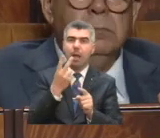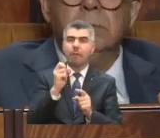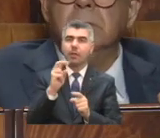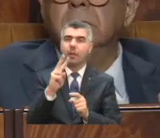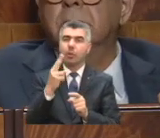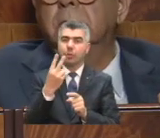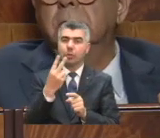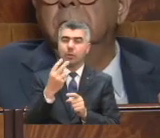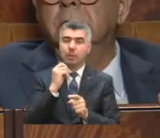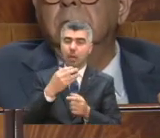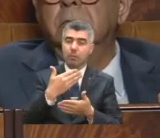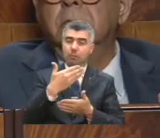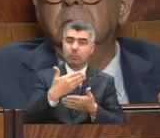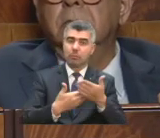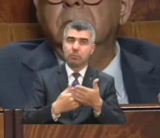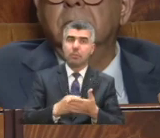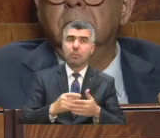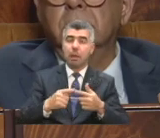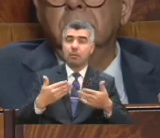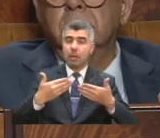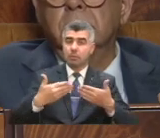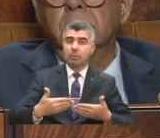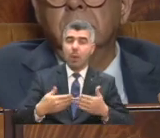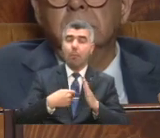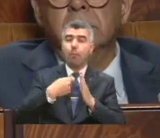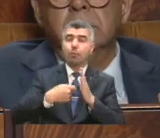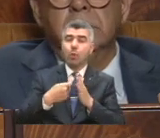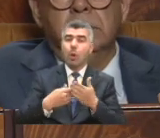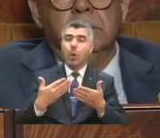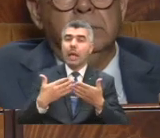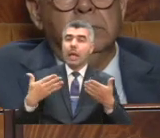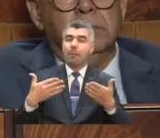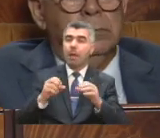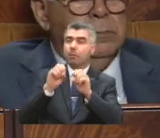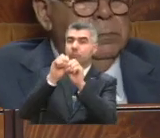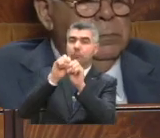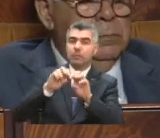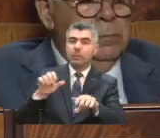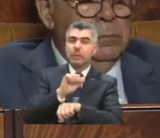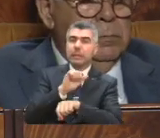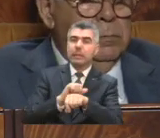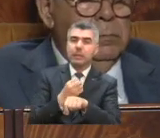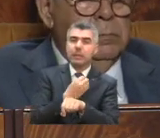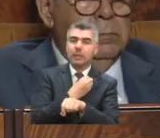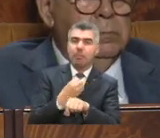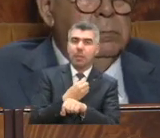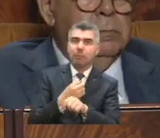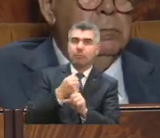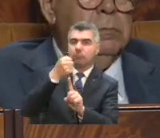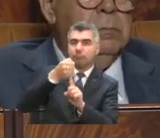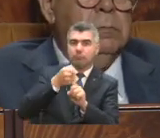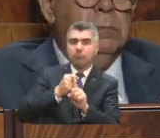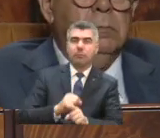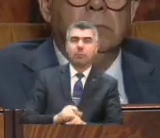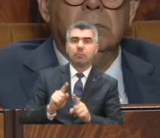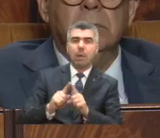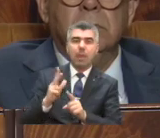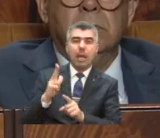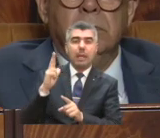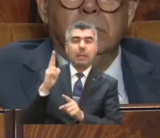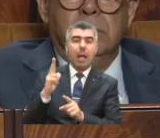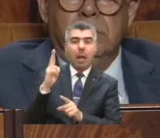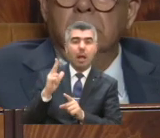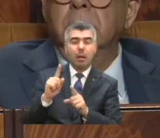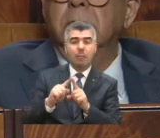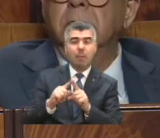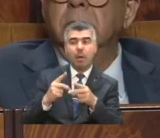قال جلالته: بدأنا في تنزيل المشروع الكبير لتعميم الحماية الاجتماعية وتأهيل المنظومة الصحية، وأطلقنا مجموعة